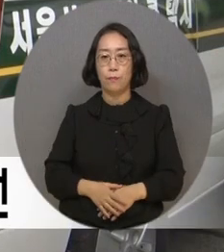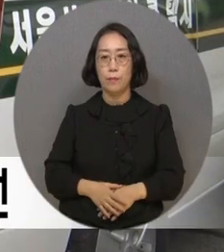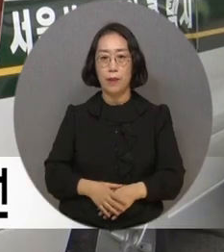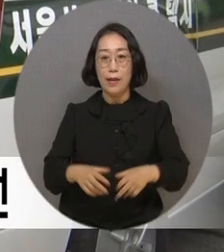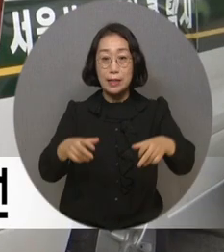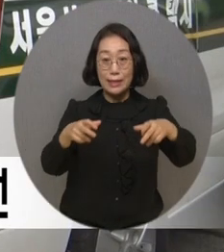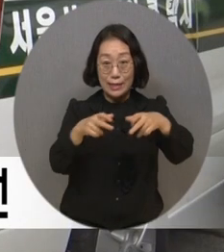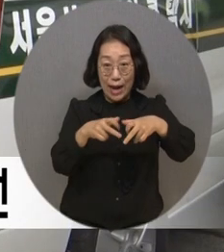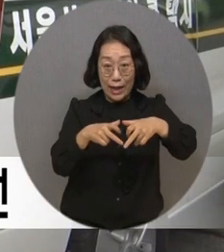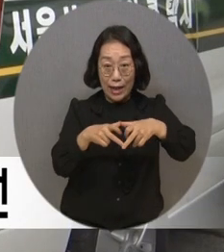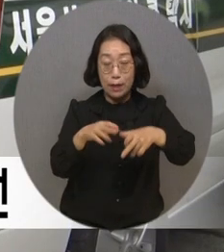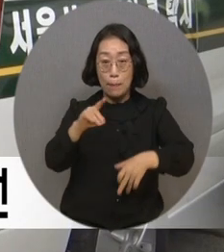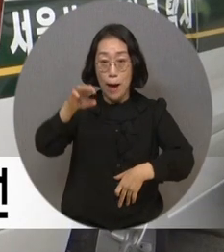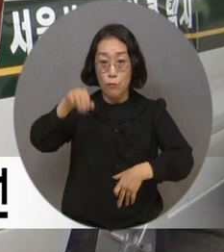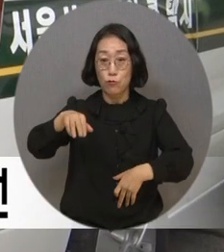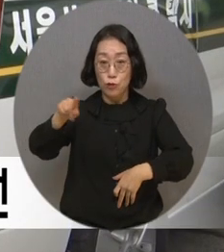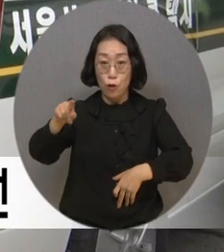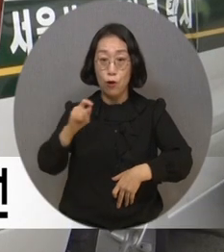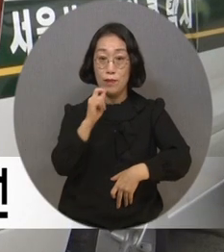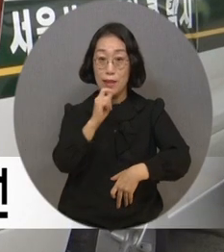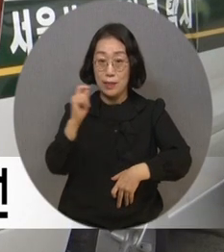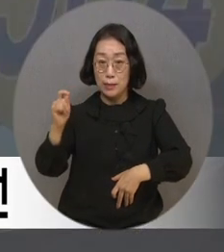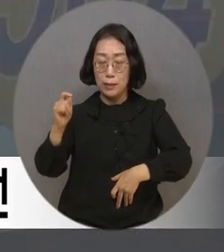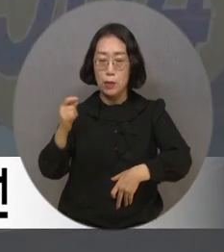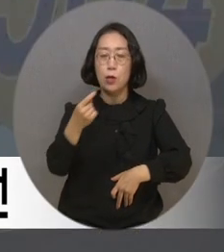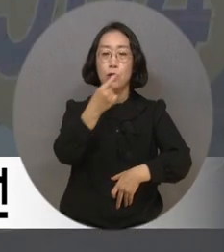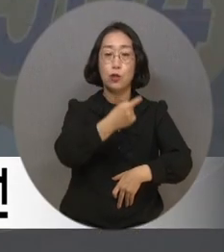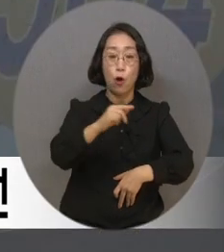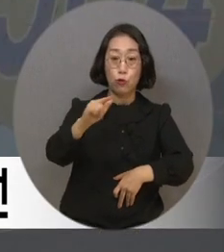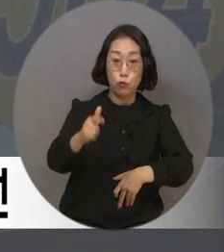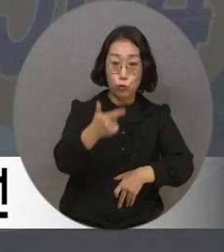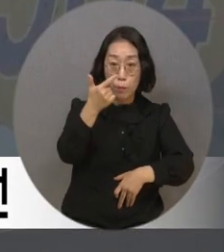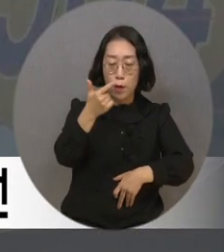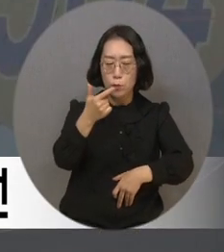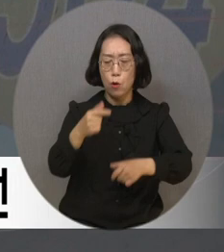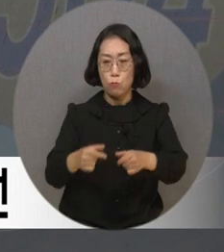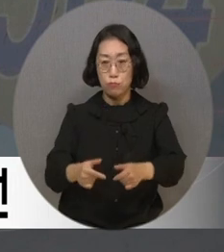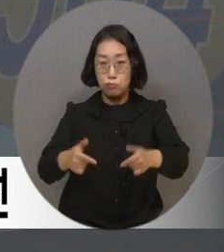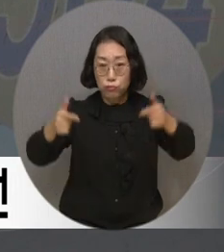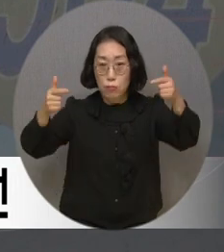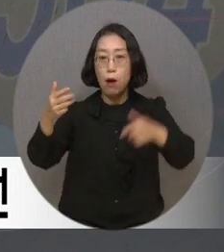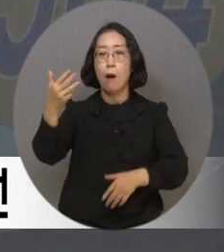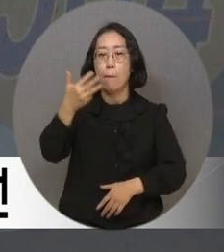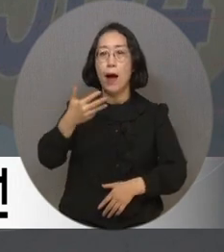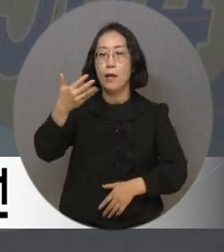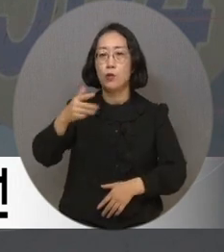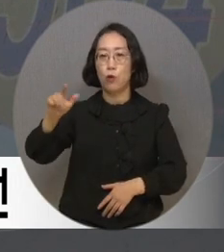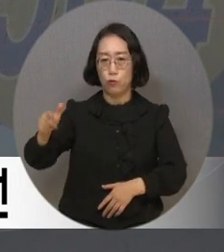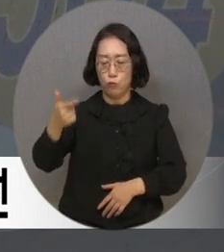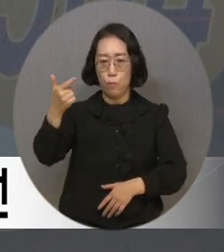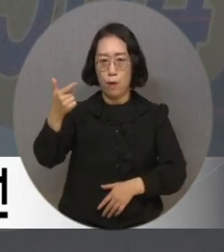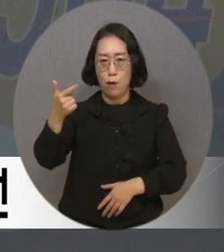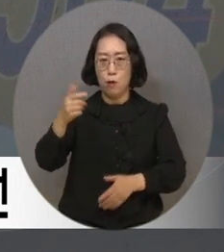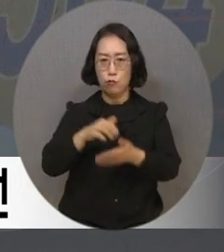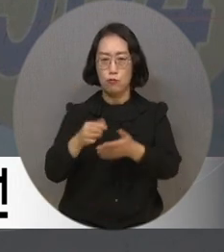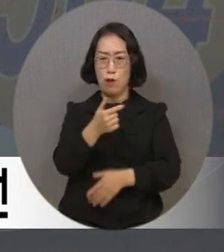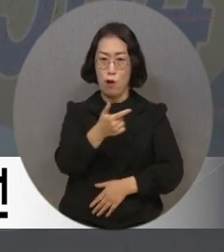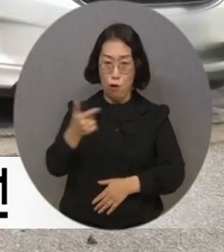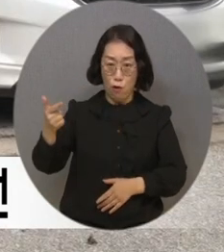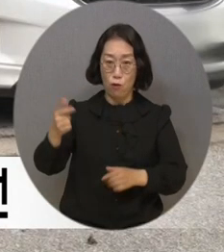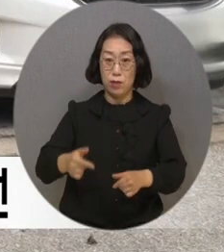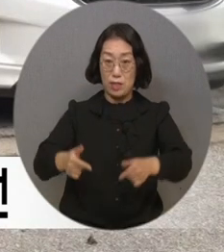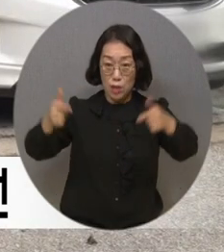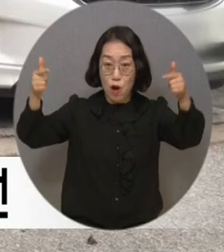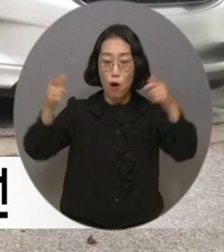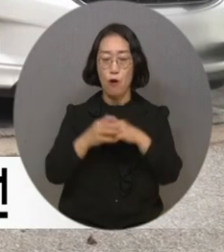장애인 바우처 택시 운행 대수는 1,600대에서 8,600대로 대폭 늘렸습니다. 기존 바우처 콜 택시